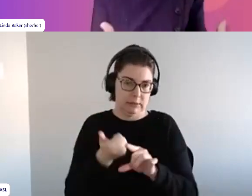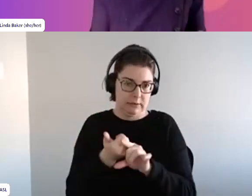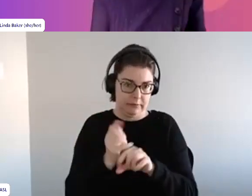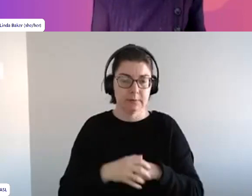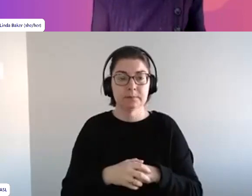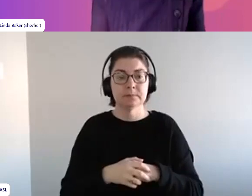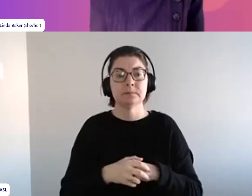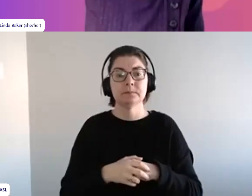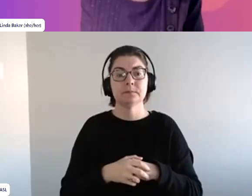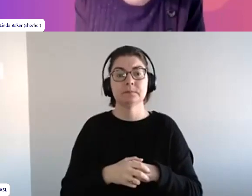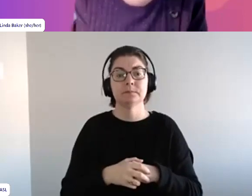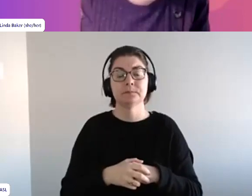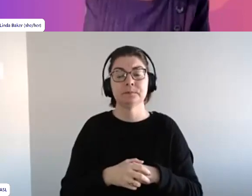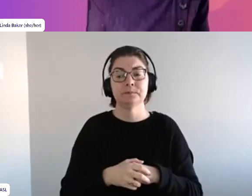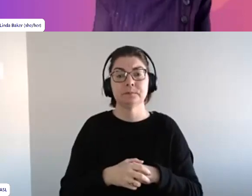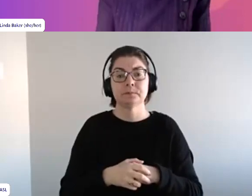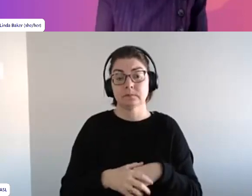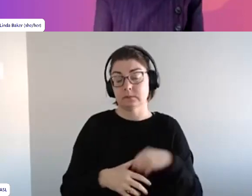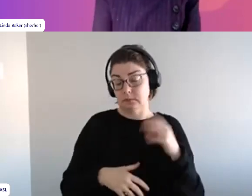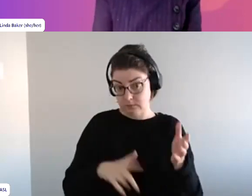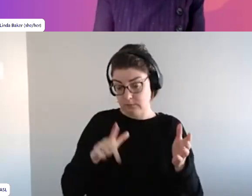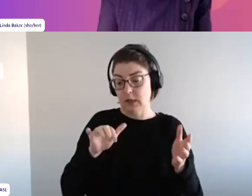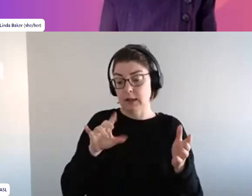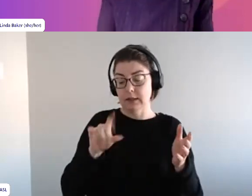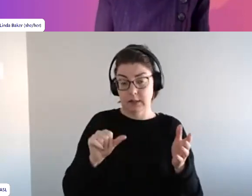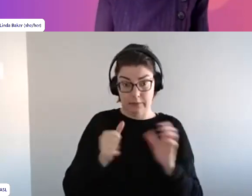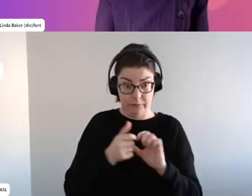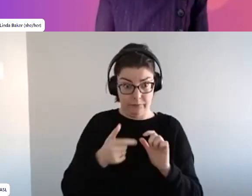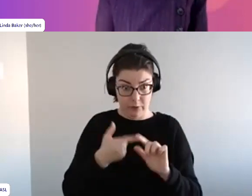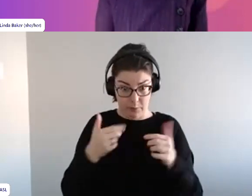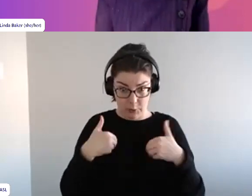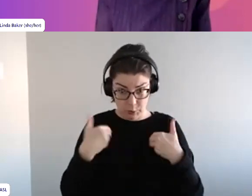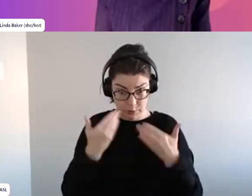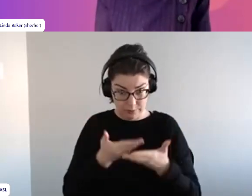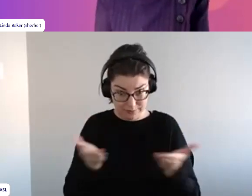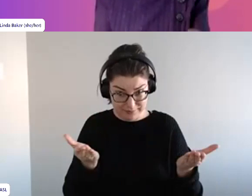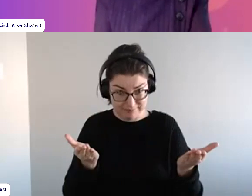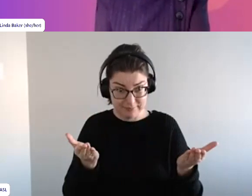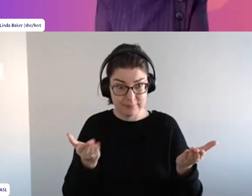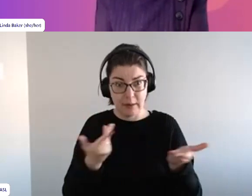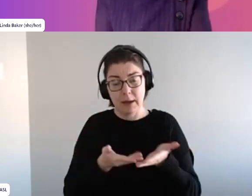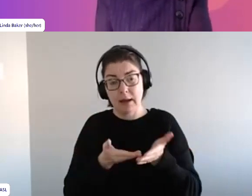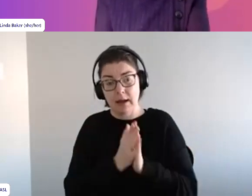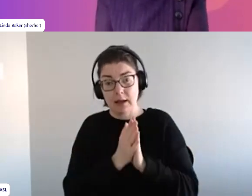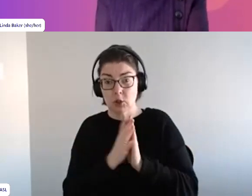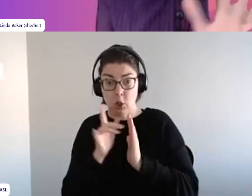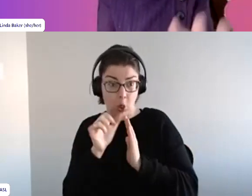de justice et nos jeunes sur le panel